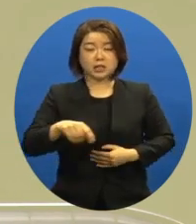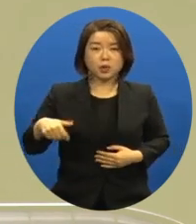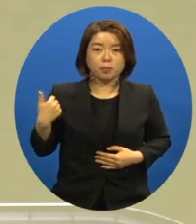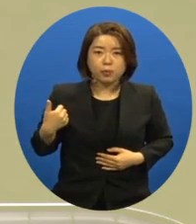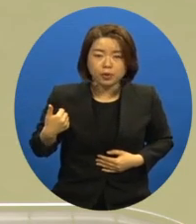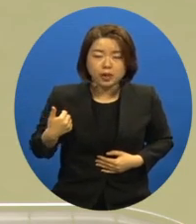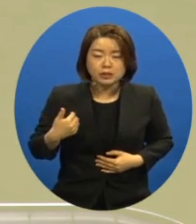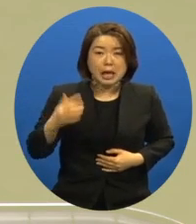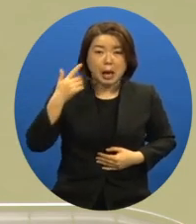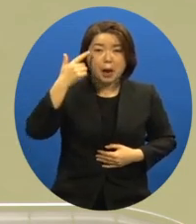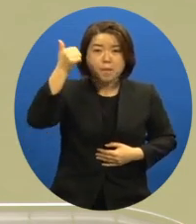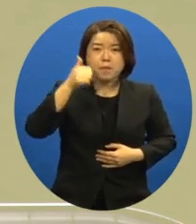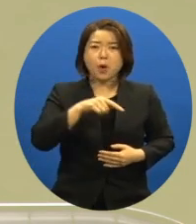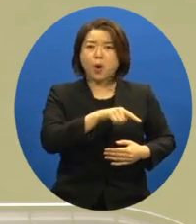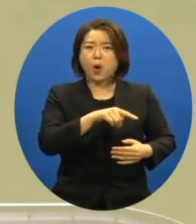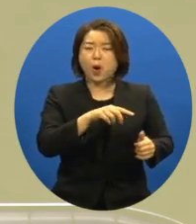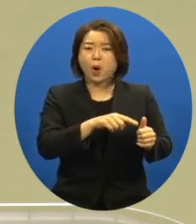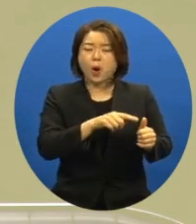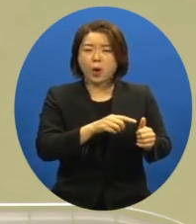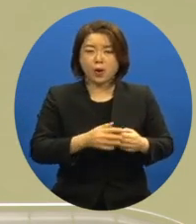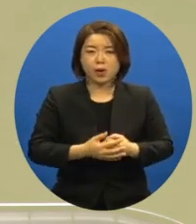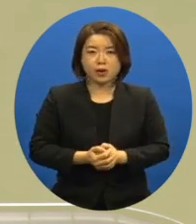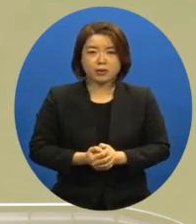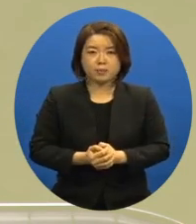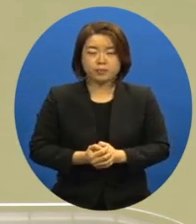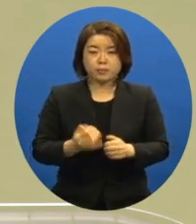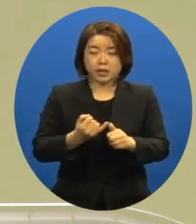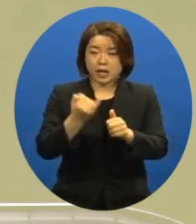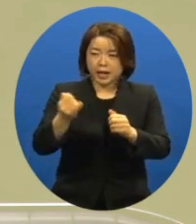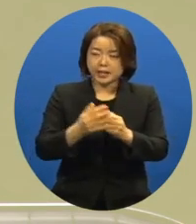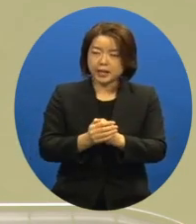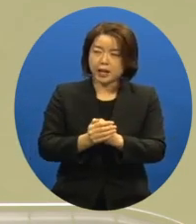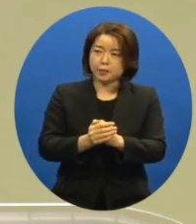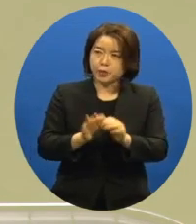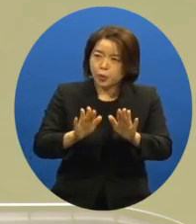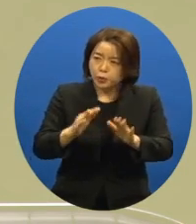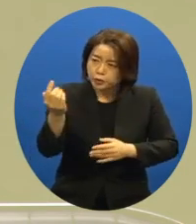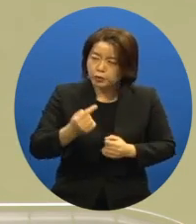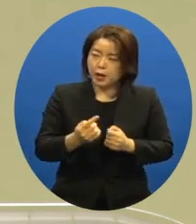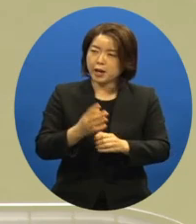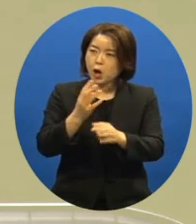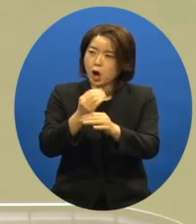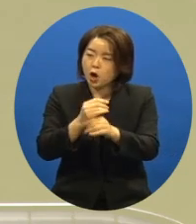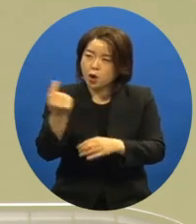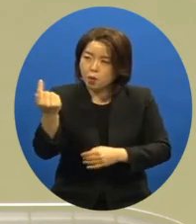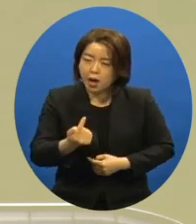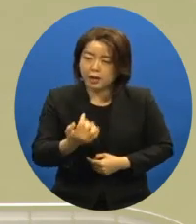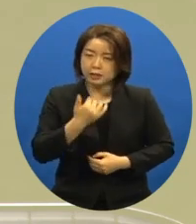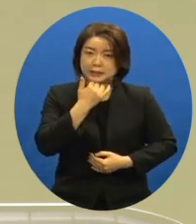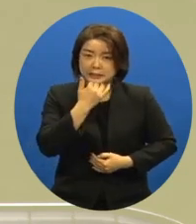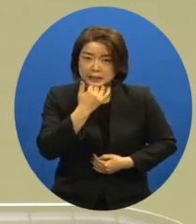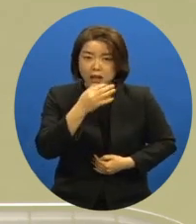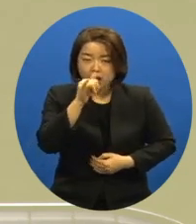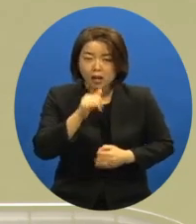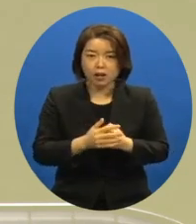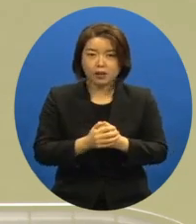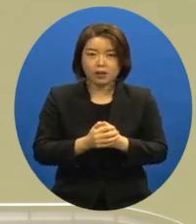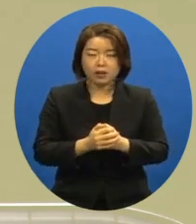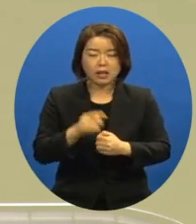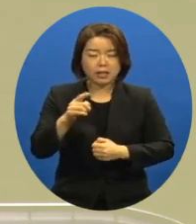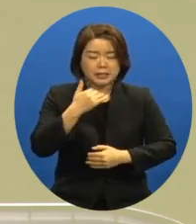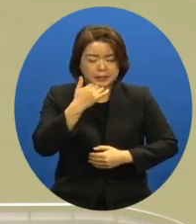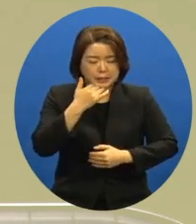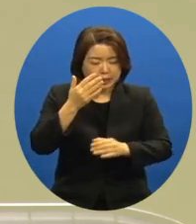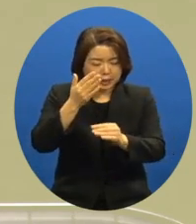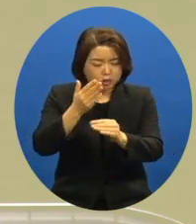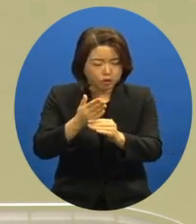못하는 범브란트 목사님은 아내가 이제 나올까 저제 나올까 기다리고 있는데 방송이